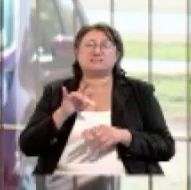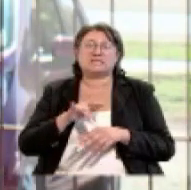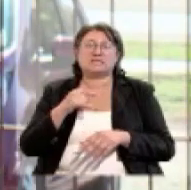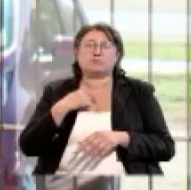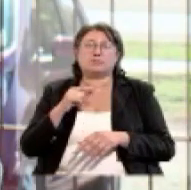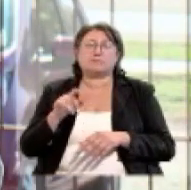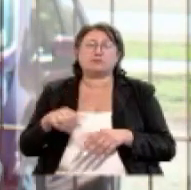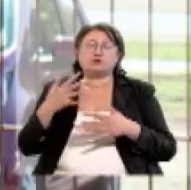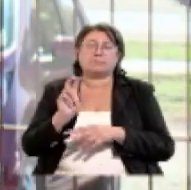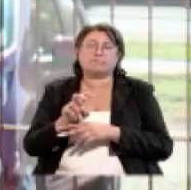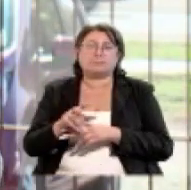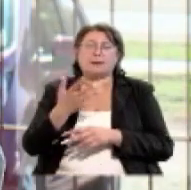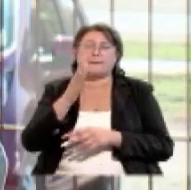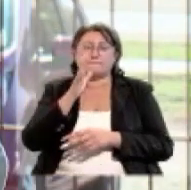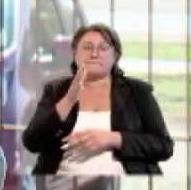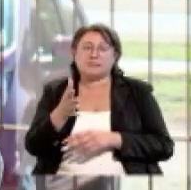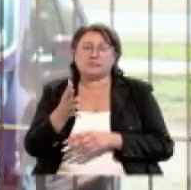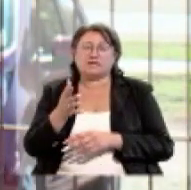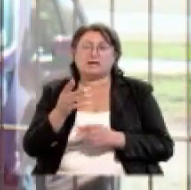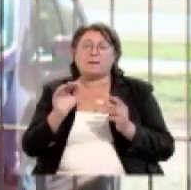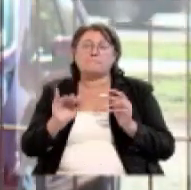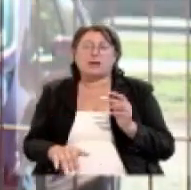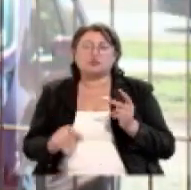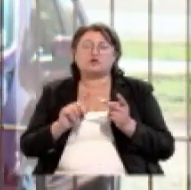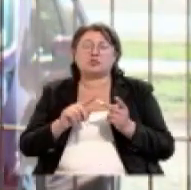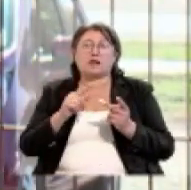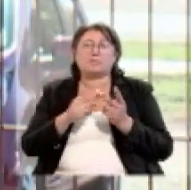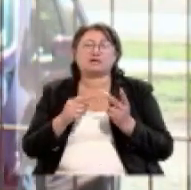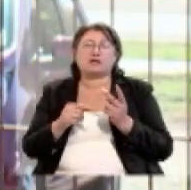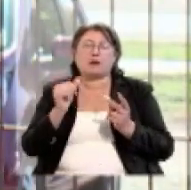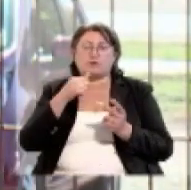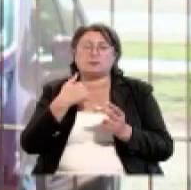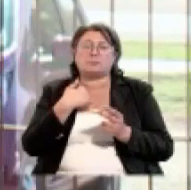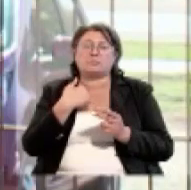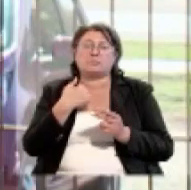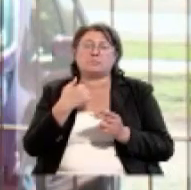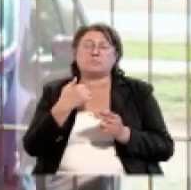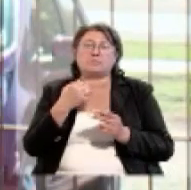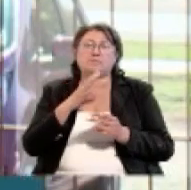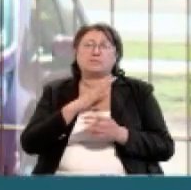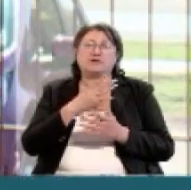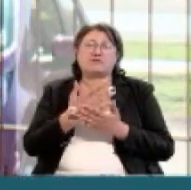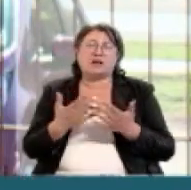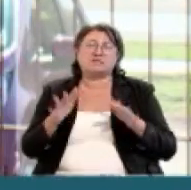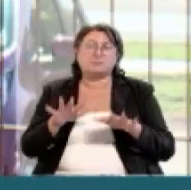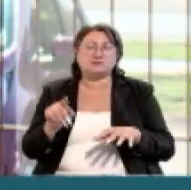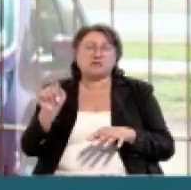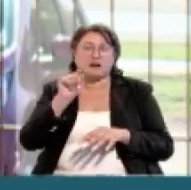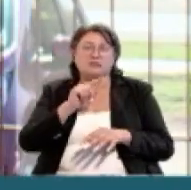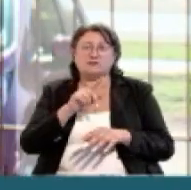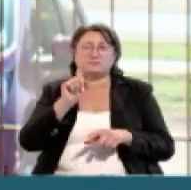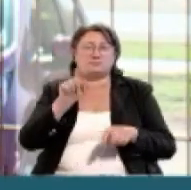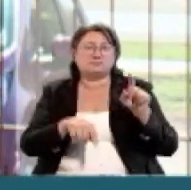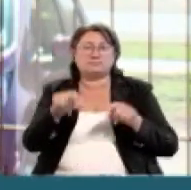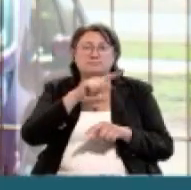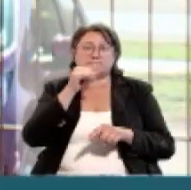Бұл орталыққа үлкенімен 5 жыл, кіші баламен 1,5 жыл келіп жүрміз. Біз түзету сыныбына баратынбыз. Онда аптасына 3 рет 2 сағаттан